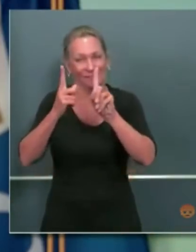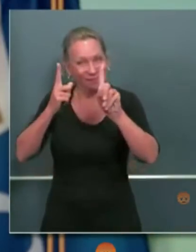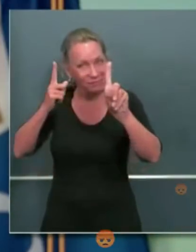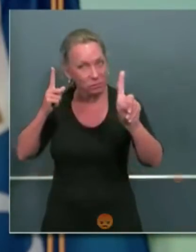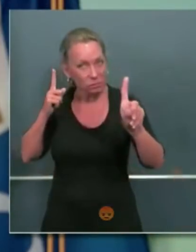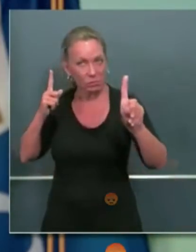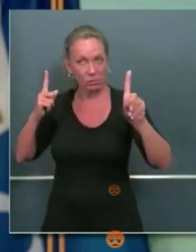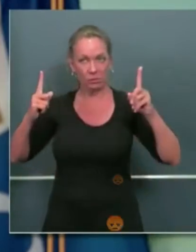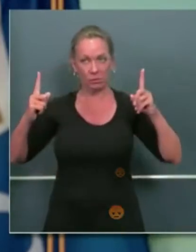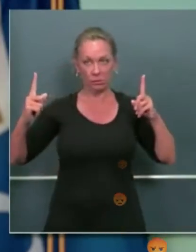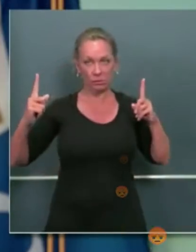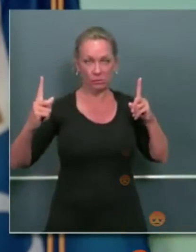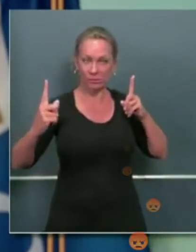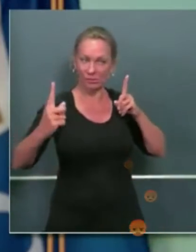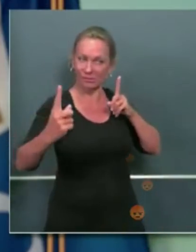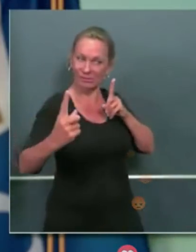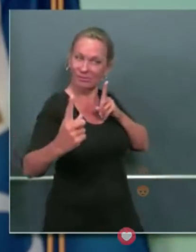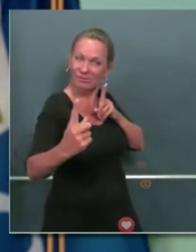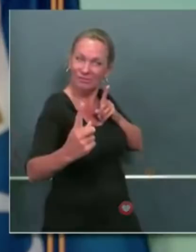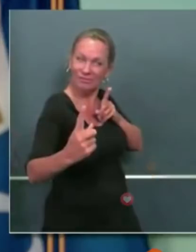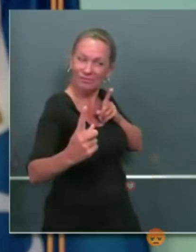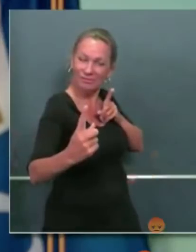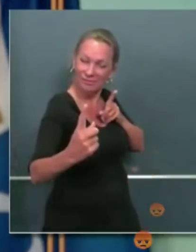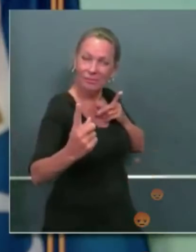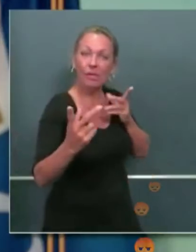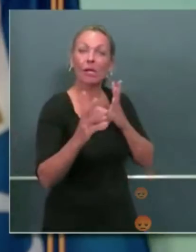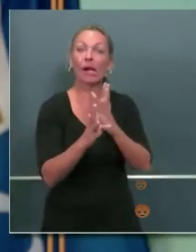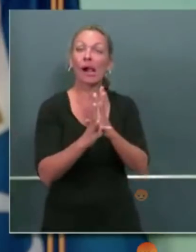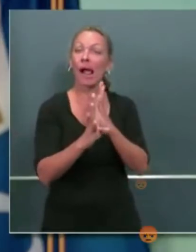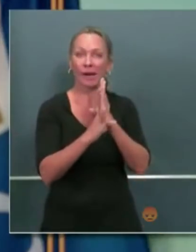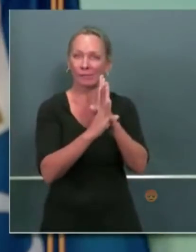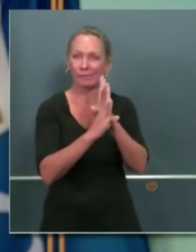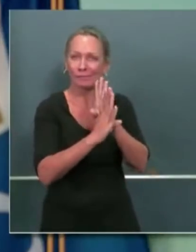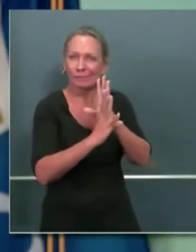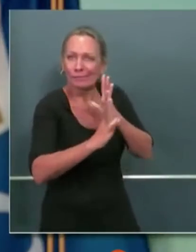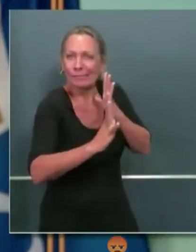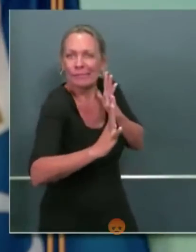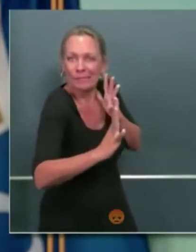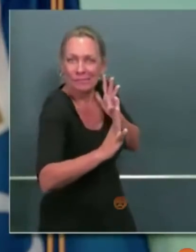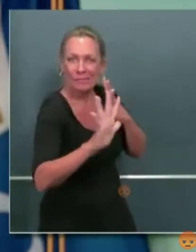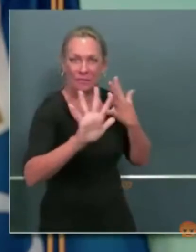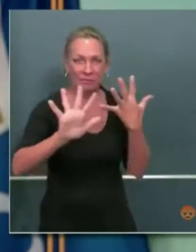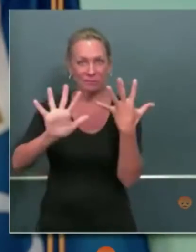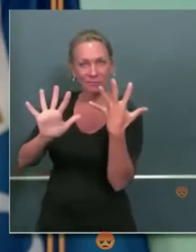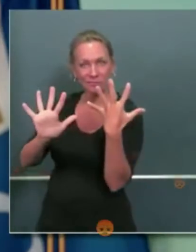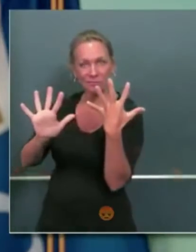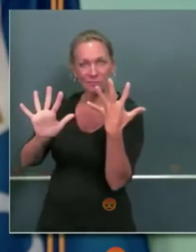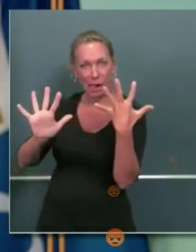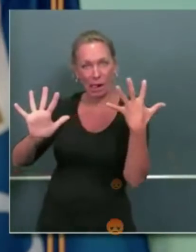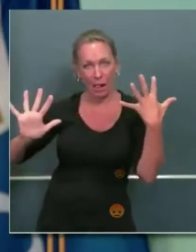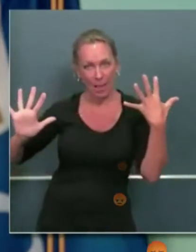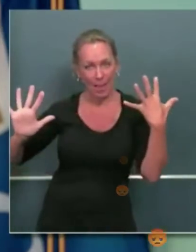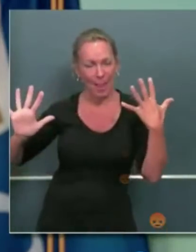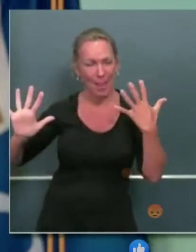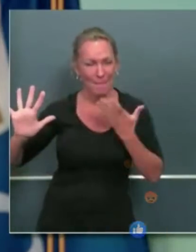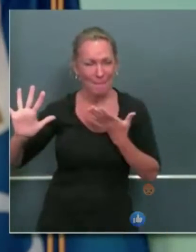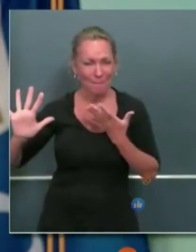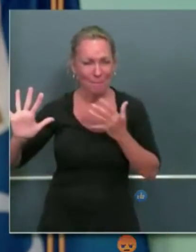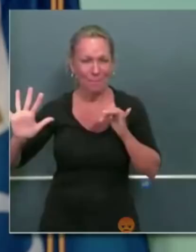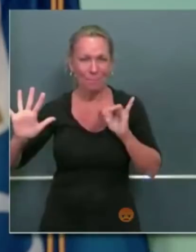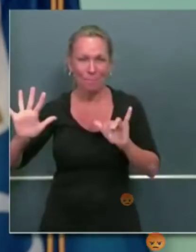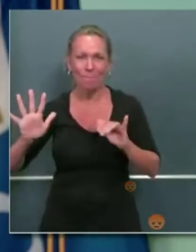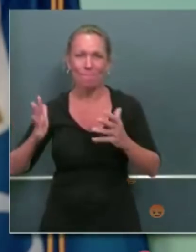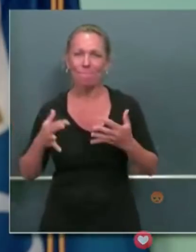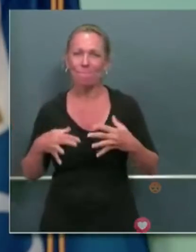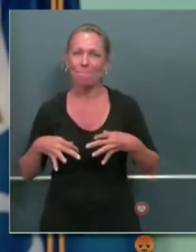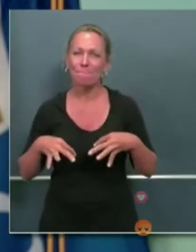những people, người mà không lines, or có in kế hoạch gì cho cái tương out lai on the của họ, street, không có nơi just do nào your để nương best tựa to thì phải làm sao, vân keep vân. that safe distance. And